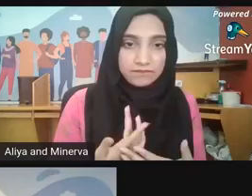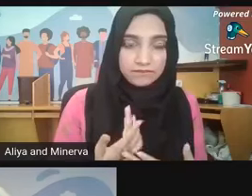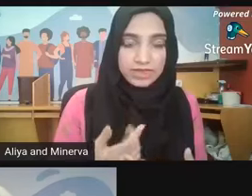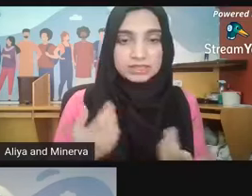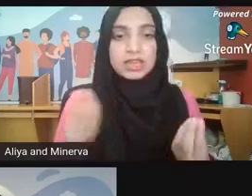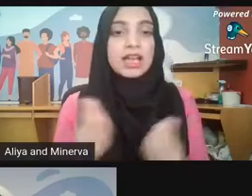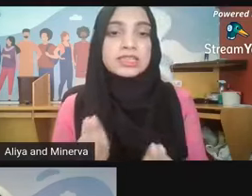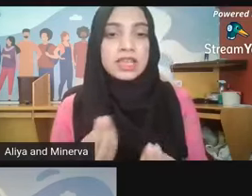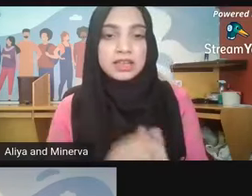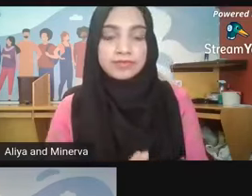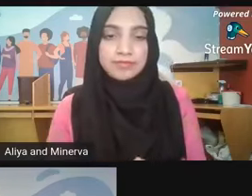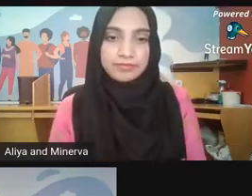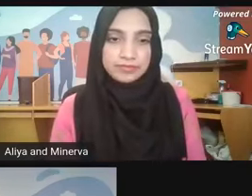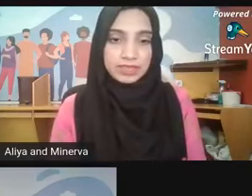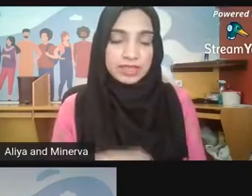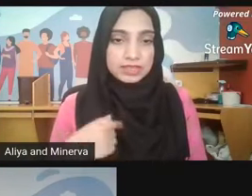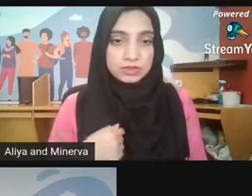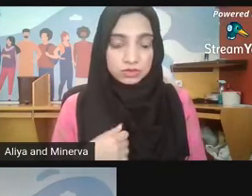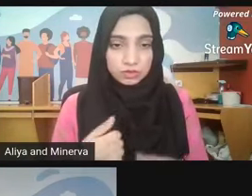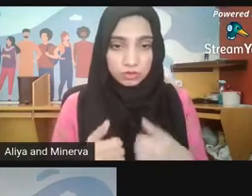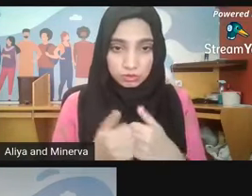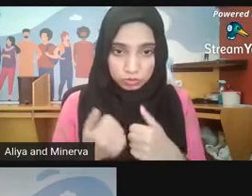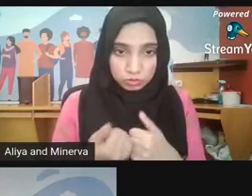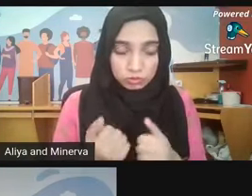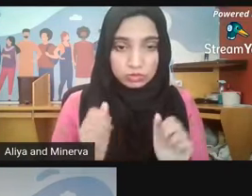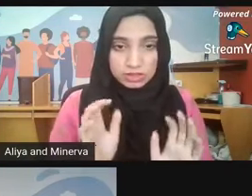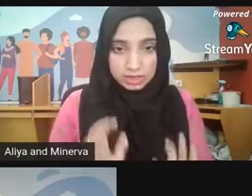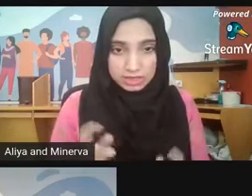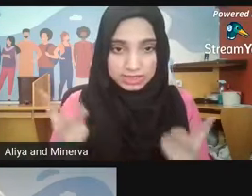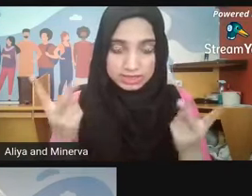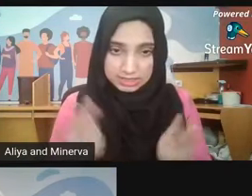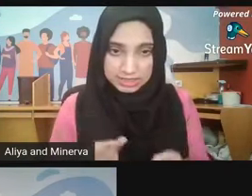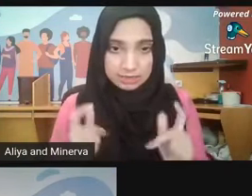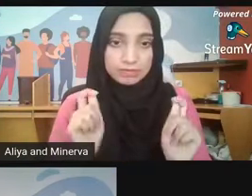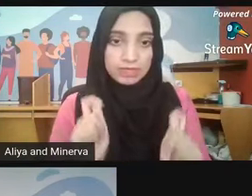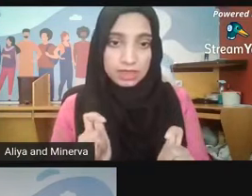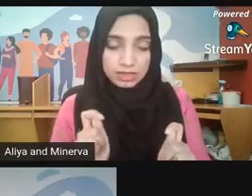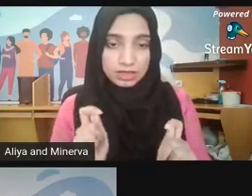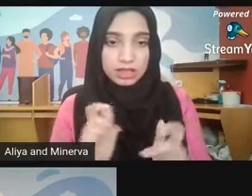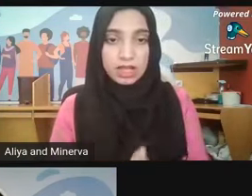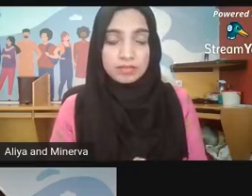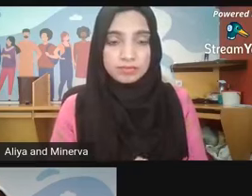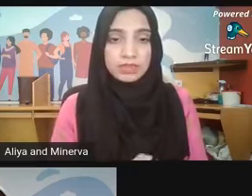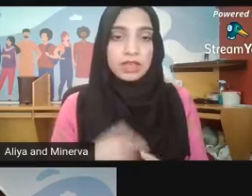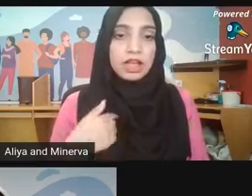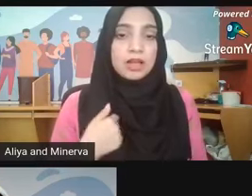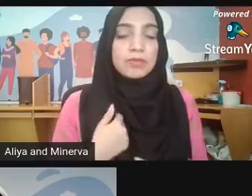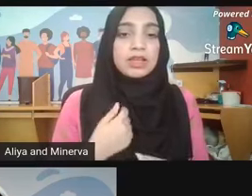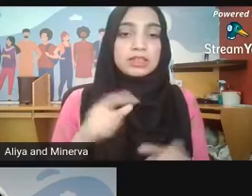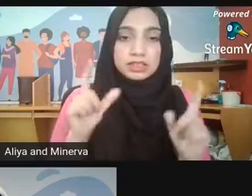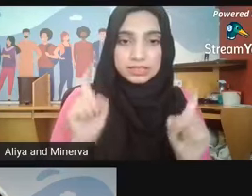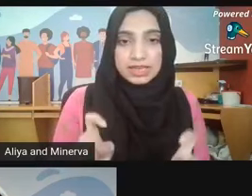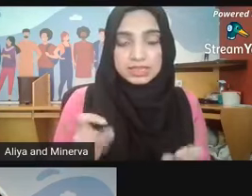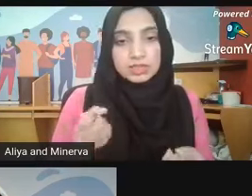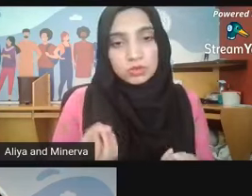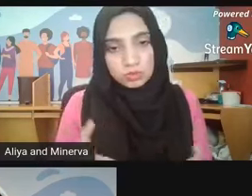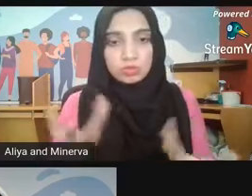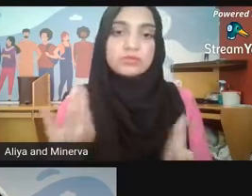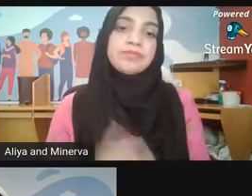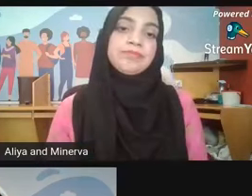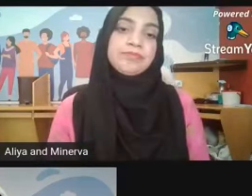करनी है. यही टेक्निक यूज करते हुए आप ब्रेस्ट को पैल्पेट कर सकती हैं. कैसे पैल्पेट कर सकती हैं? लेट मी